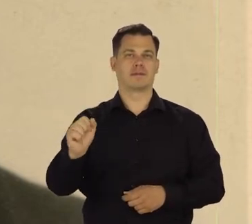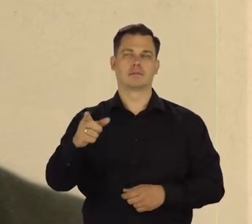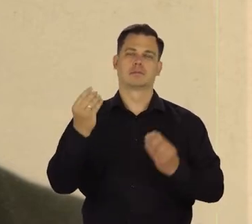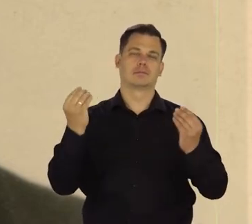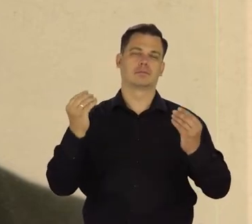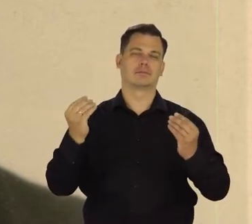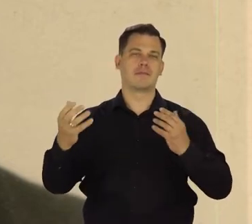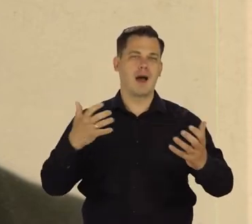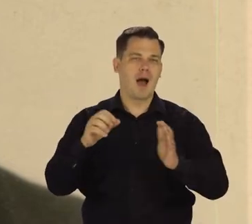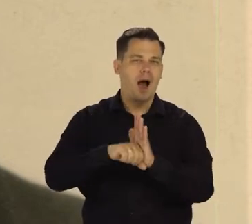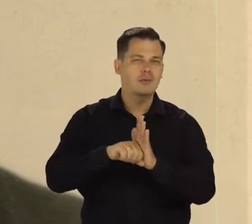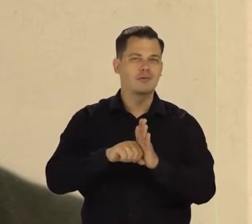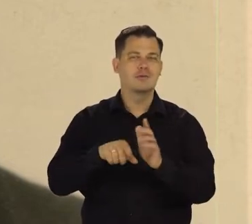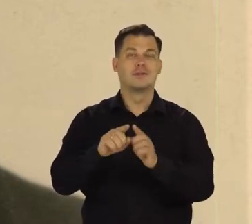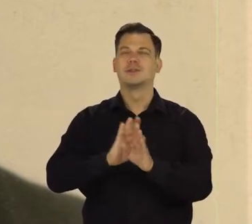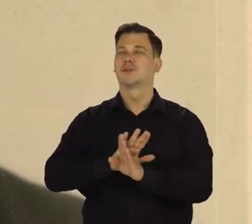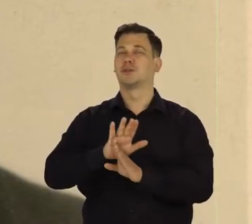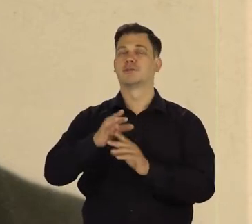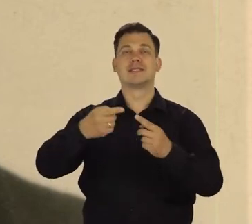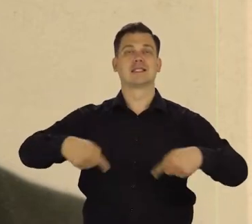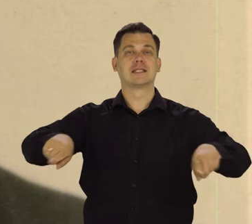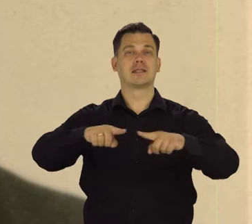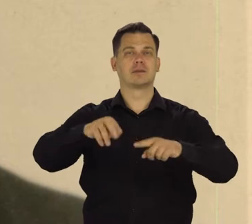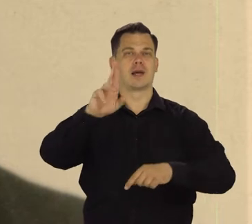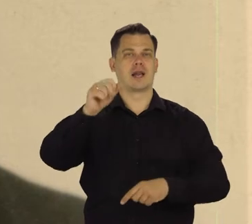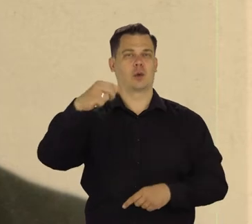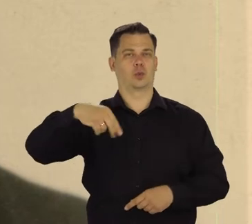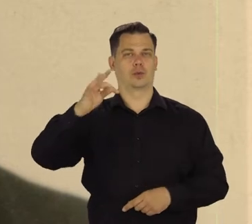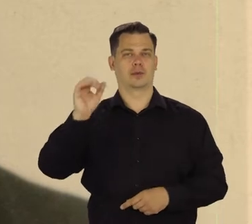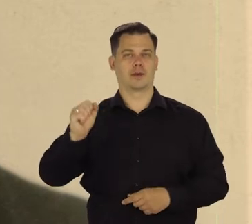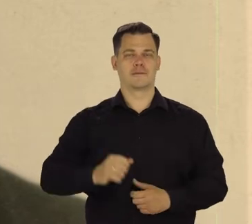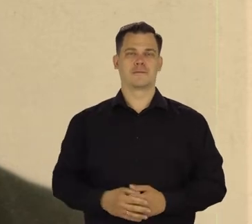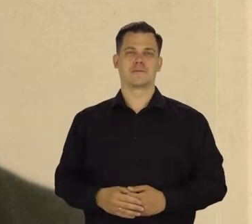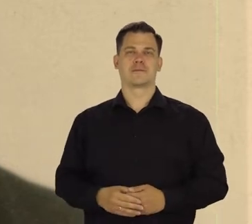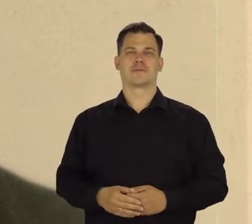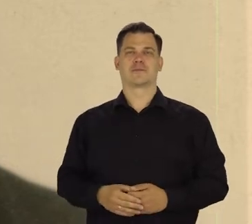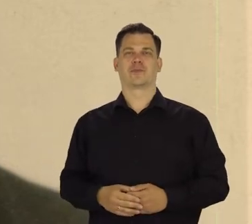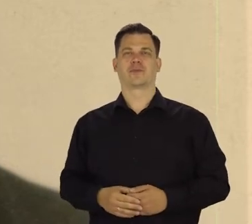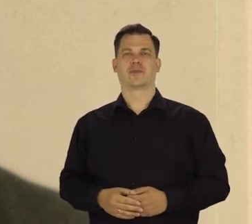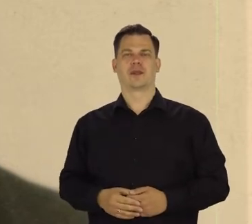Osterwy, znakomitego aktora i twórcy legendarnego zespołu Reduta.